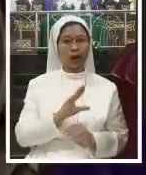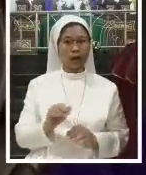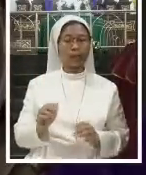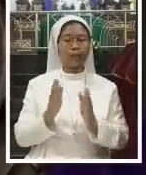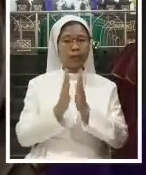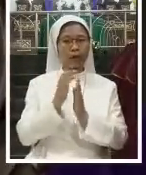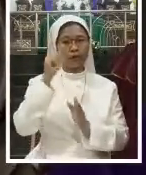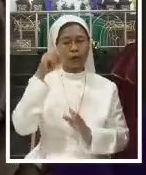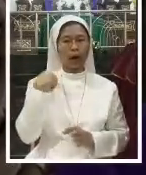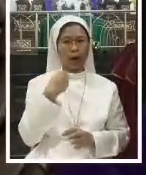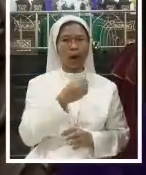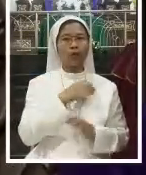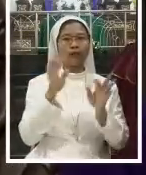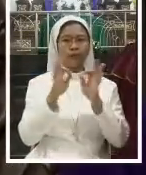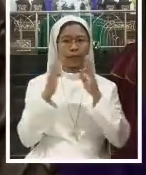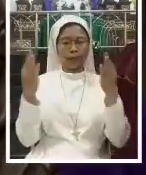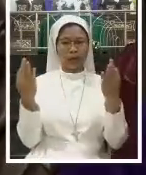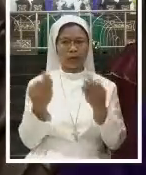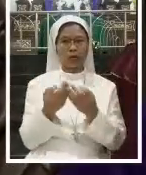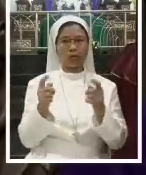mga pamilya.